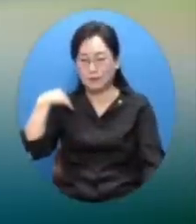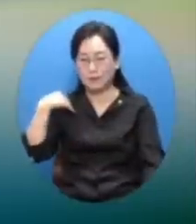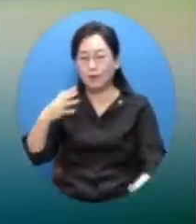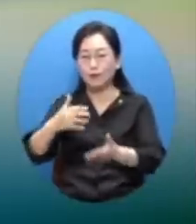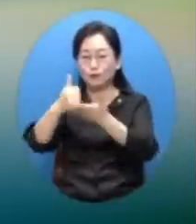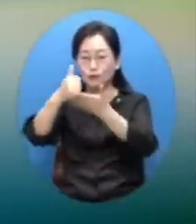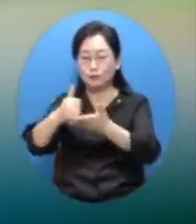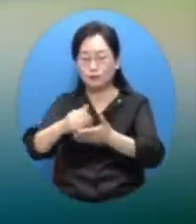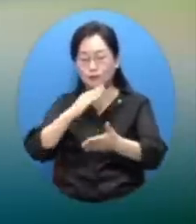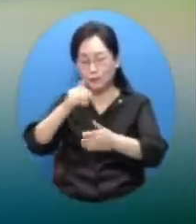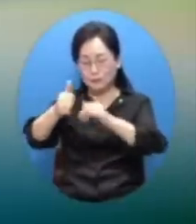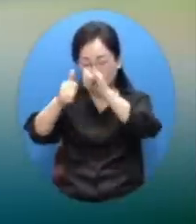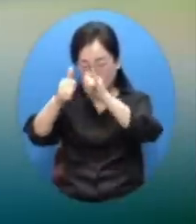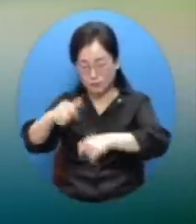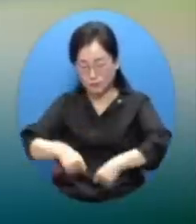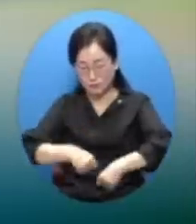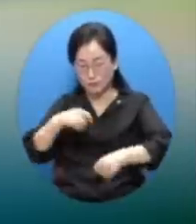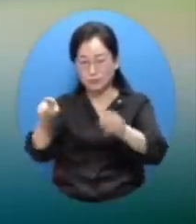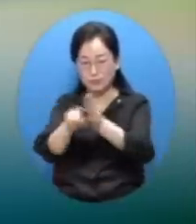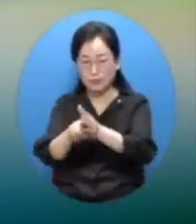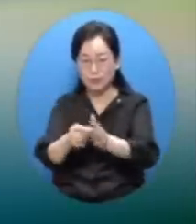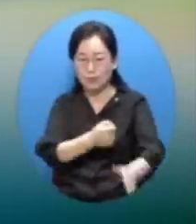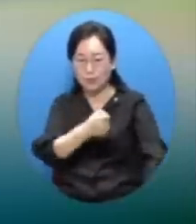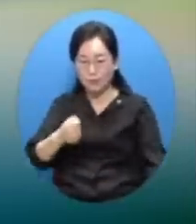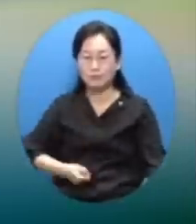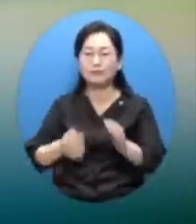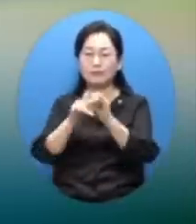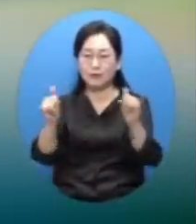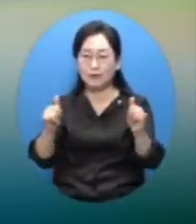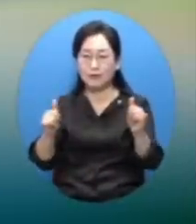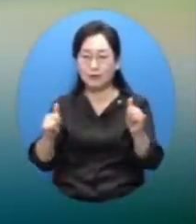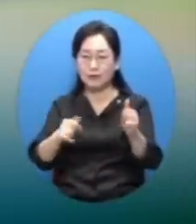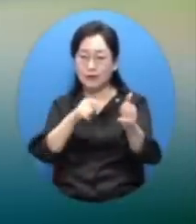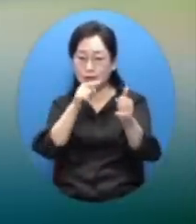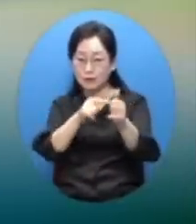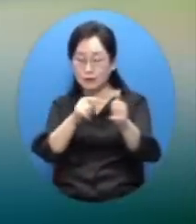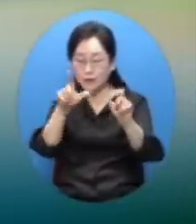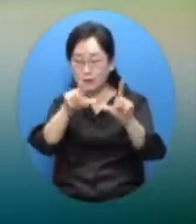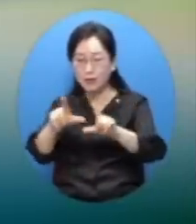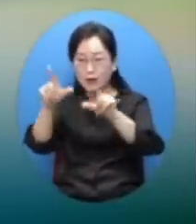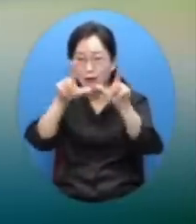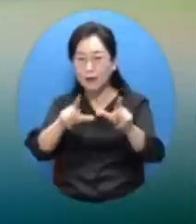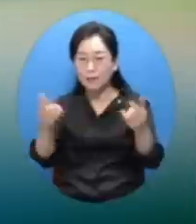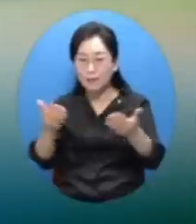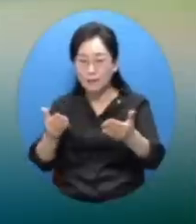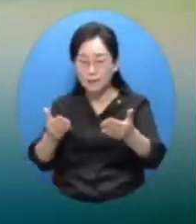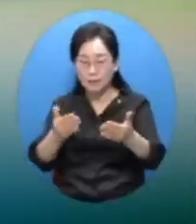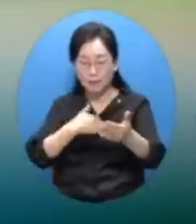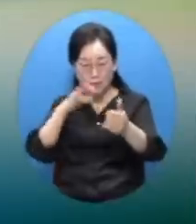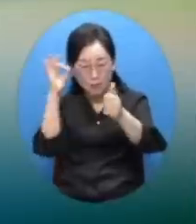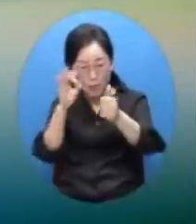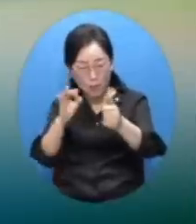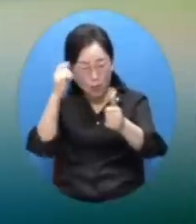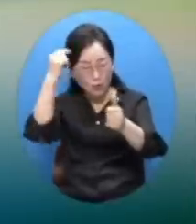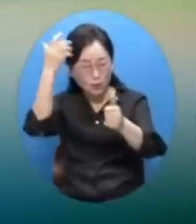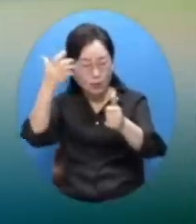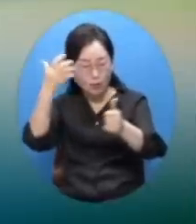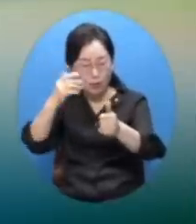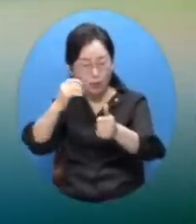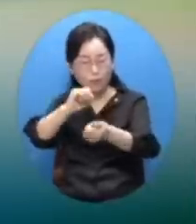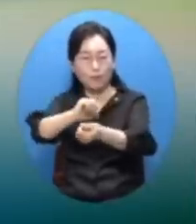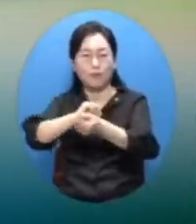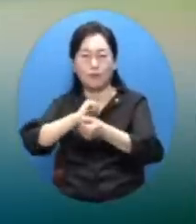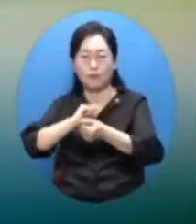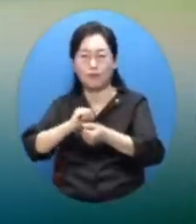주님께 신실하고 온전하였으며 헌신된 사람이었습니다. 브라이트 박사의 삶과 사역은 저에게 큰 영감을 주었고 우리들에게